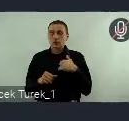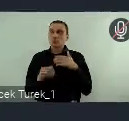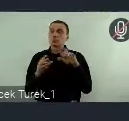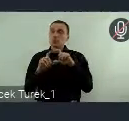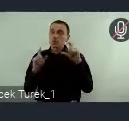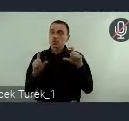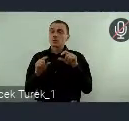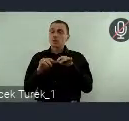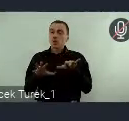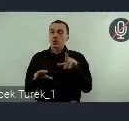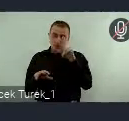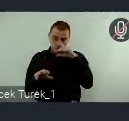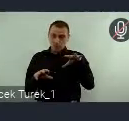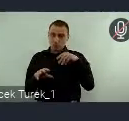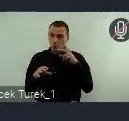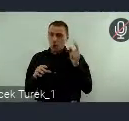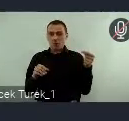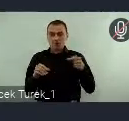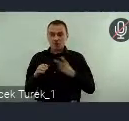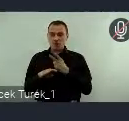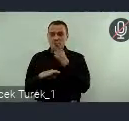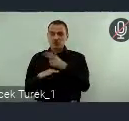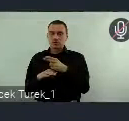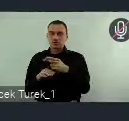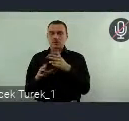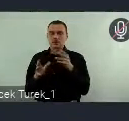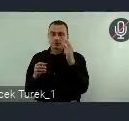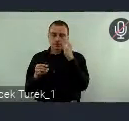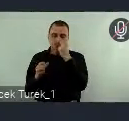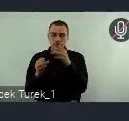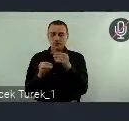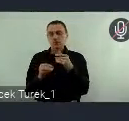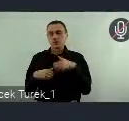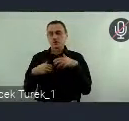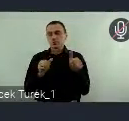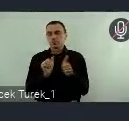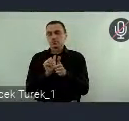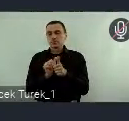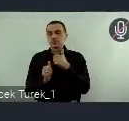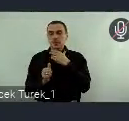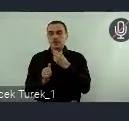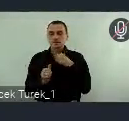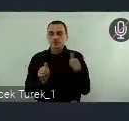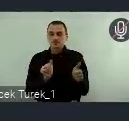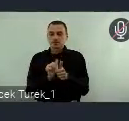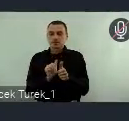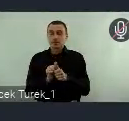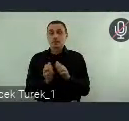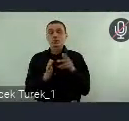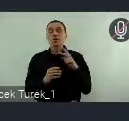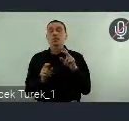ważne żeby to realizować jako ciekawostkę wam tylko powiem że na przykład nam jesteśmy na etapie psów Natomiast w Kanadzie